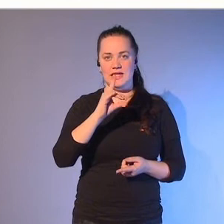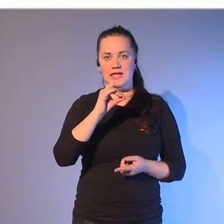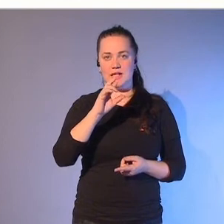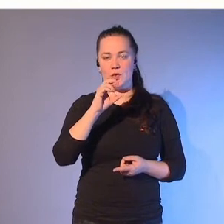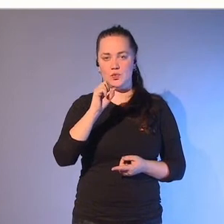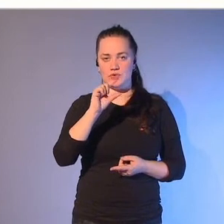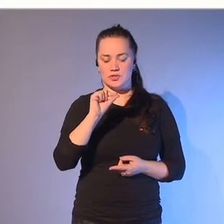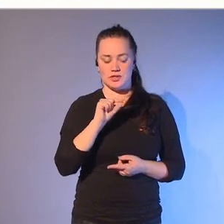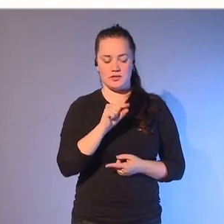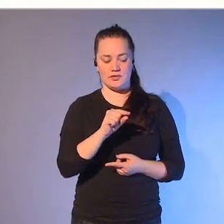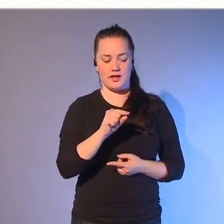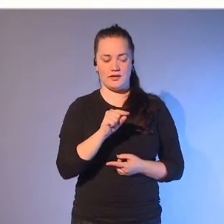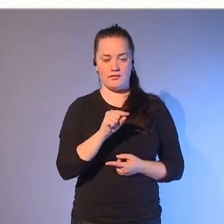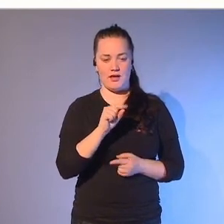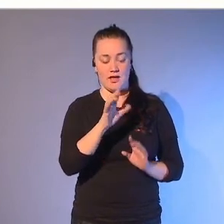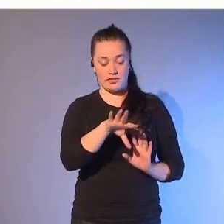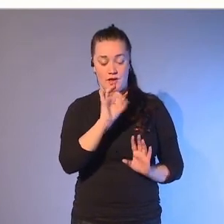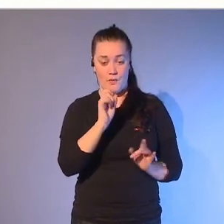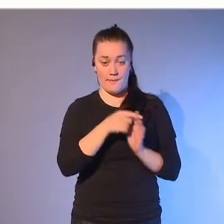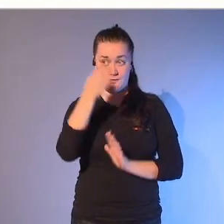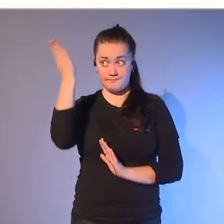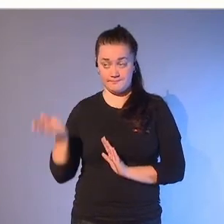så peker han på følgende.